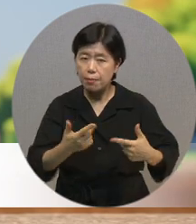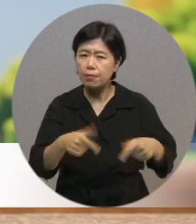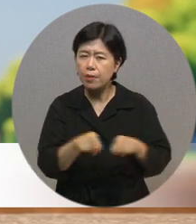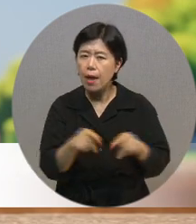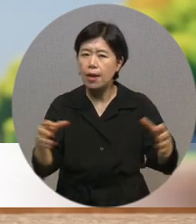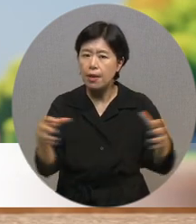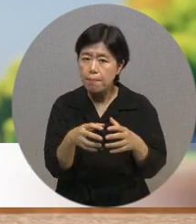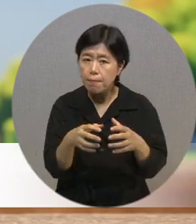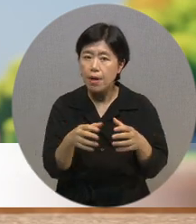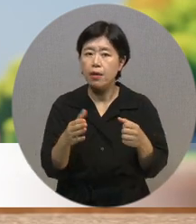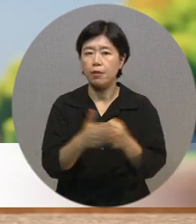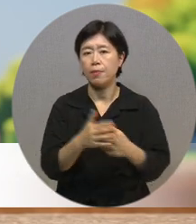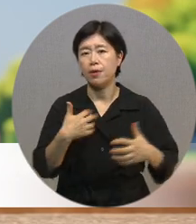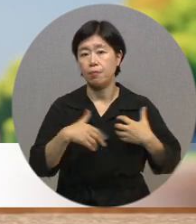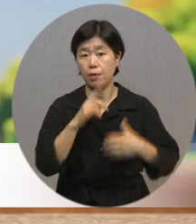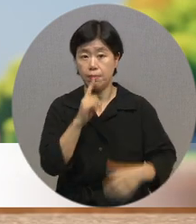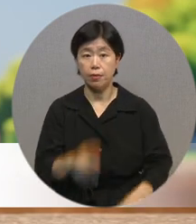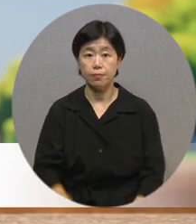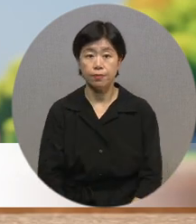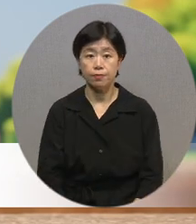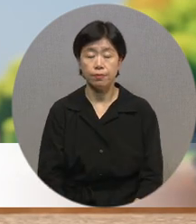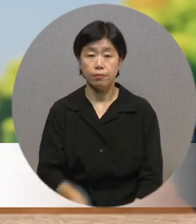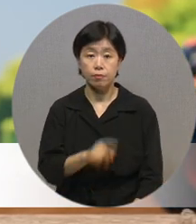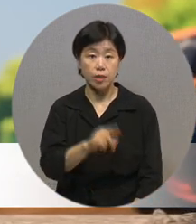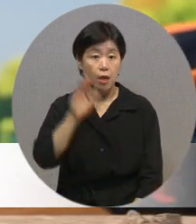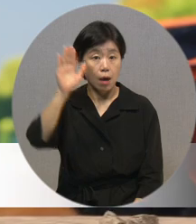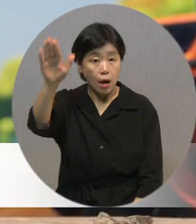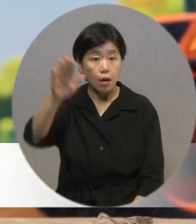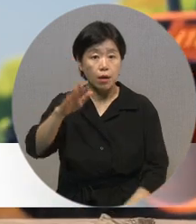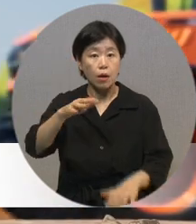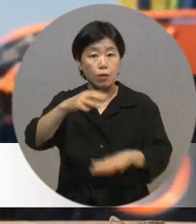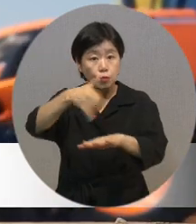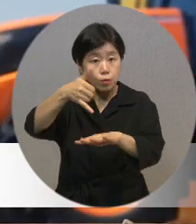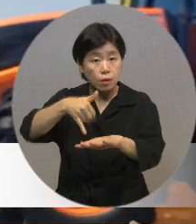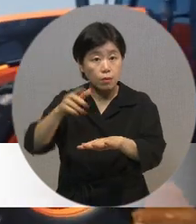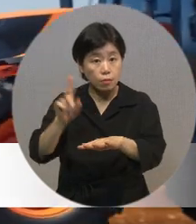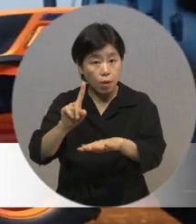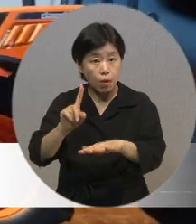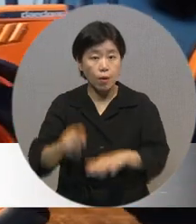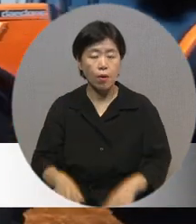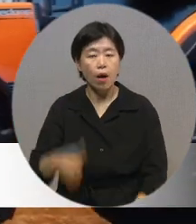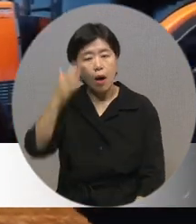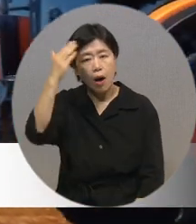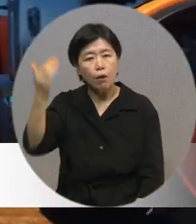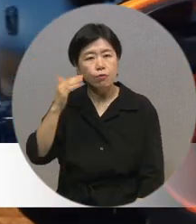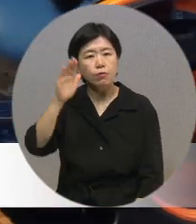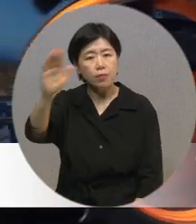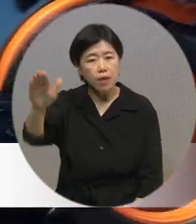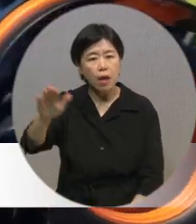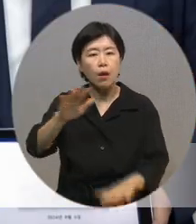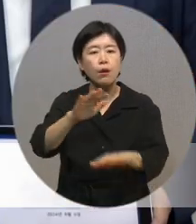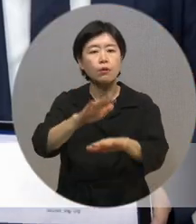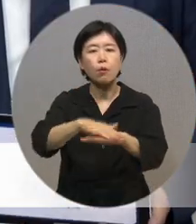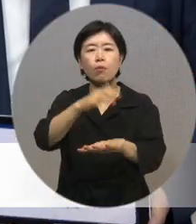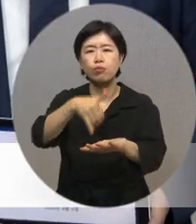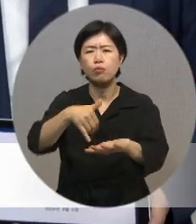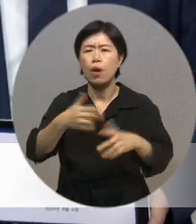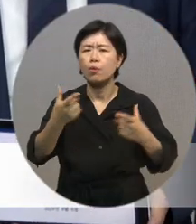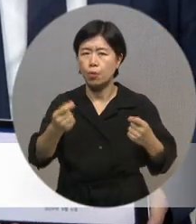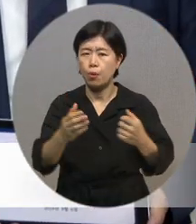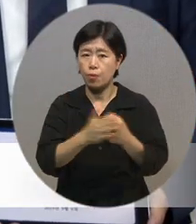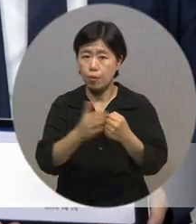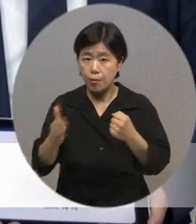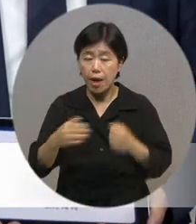밝혔습니다. 전남이 구상하는 미래 첨단 농산업이 곧 대한민국 농업의 미래인 만큼 이론